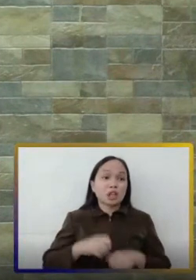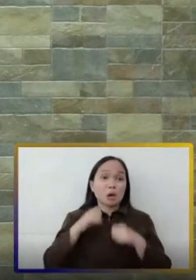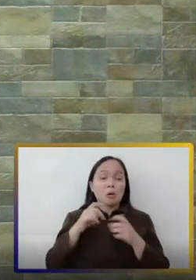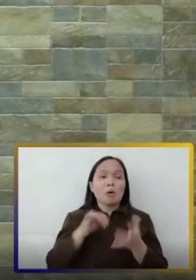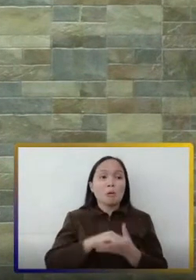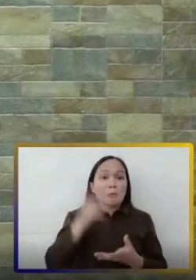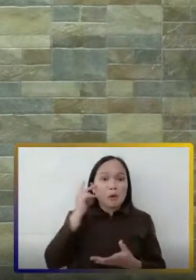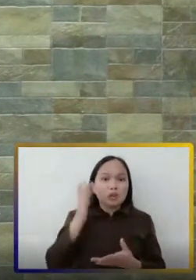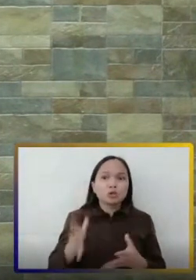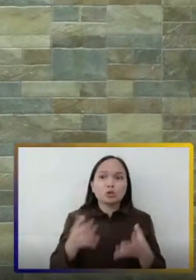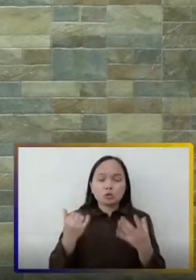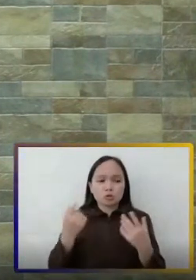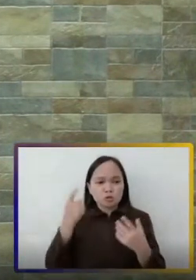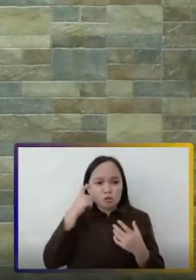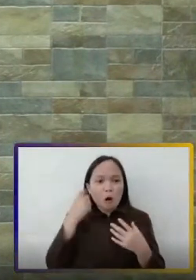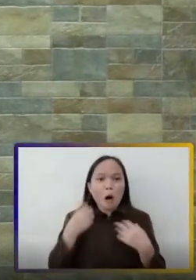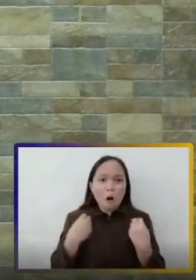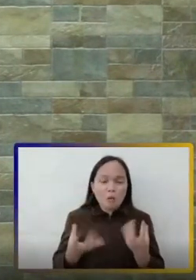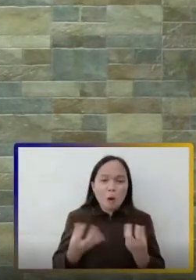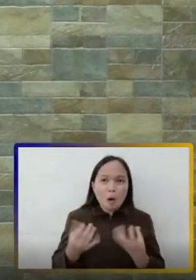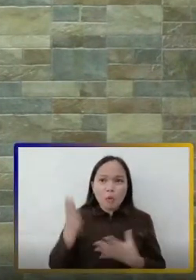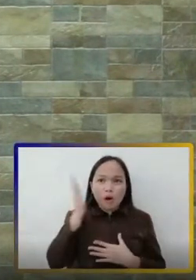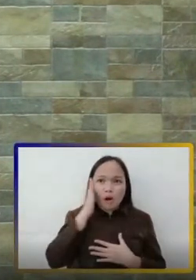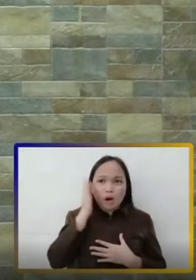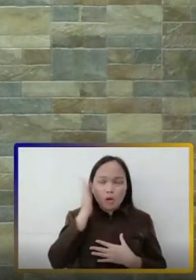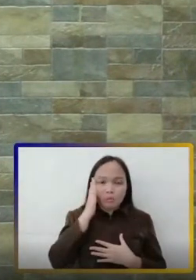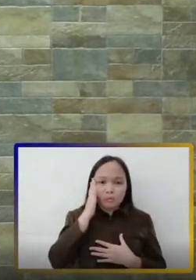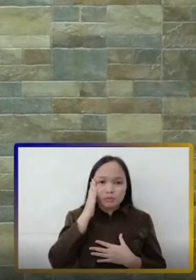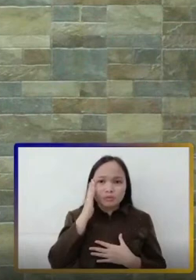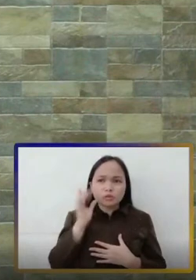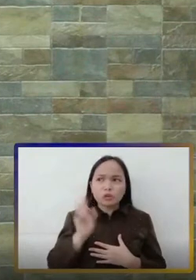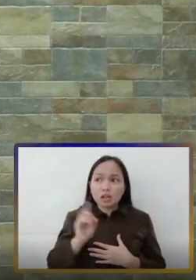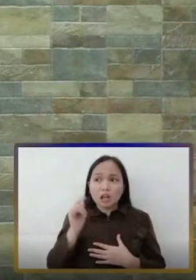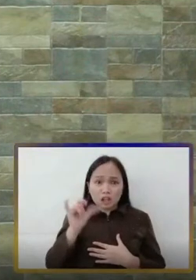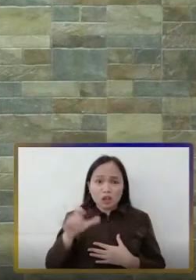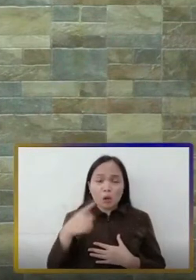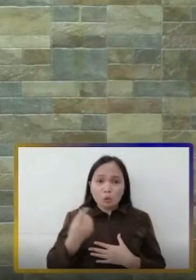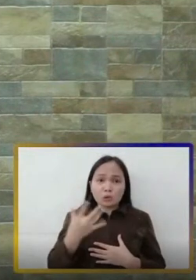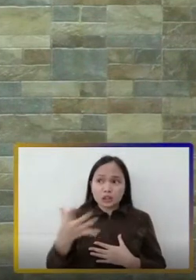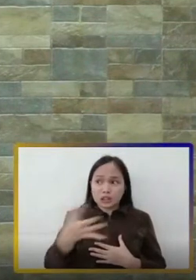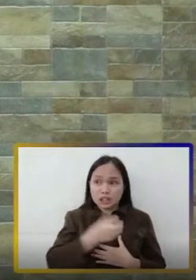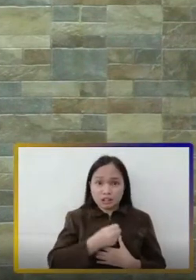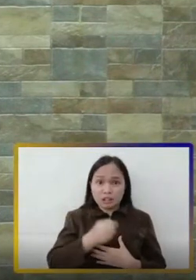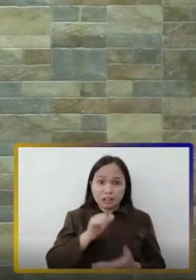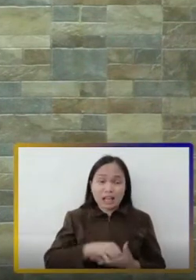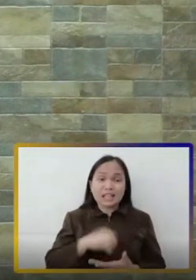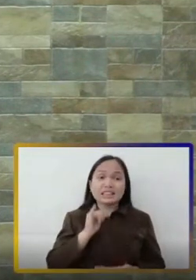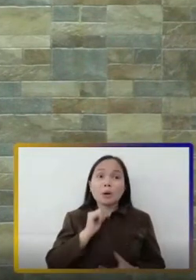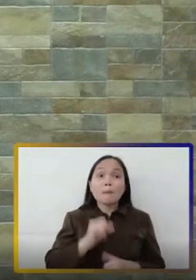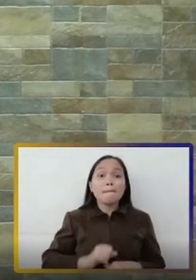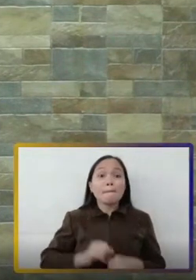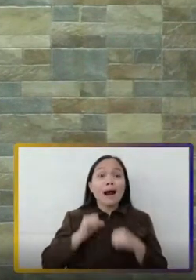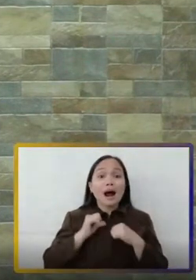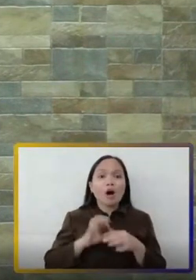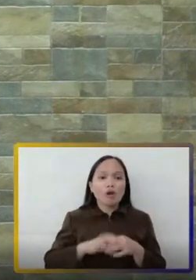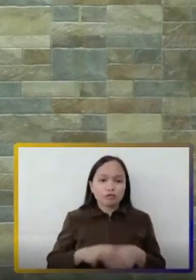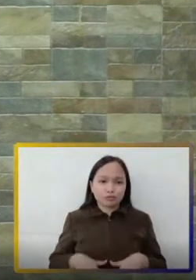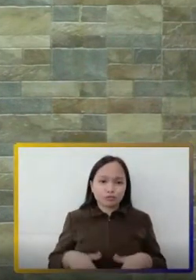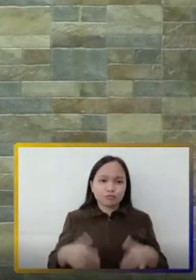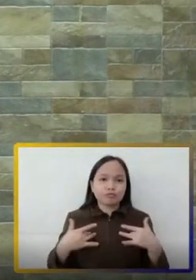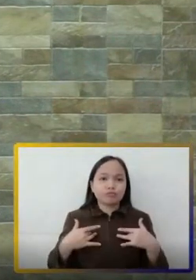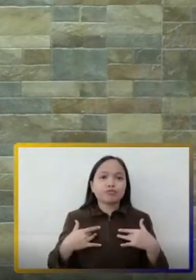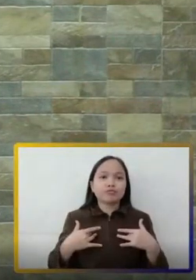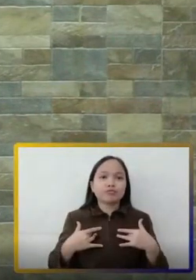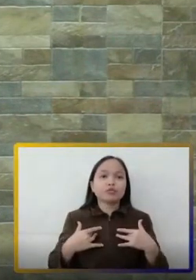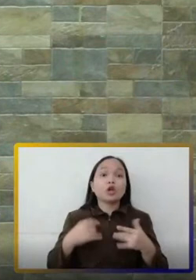kunyari napakarami niyang alam. You see? Na dito niya lang nakukuha. That's pride of life na. Nagkakaroon ng